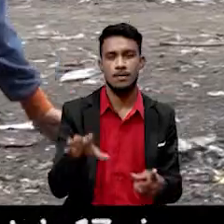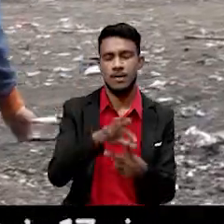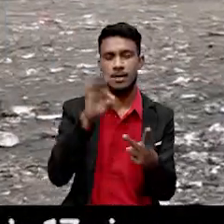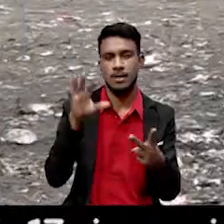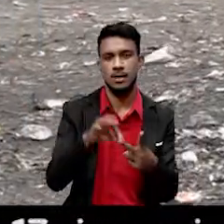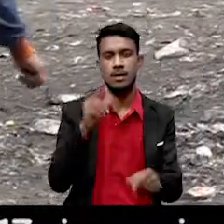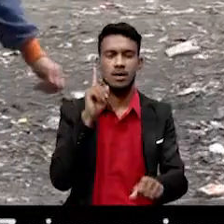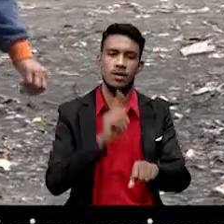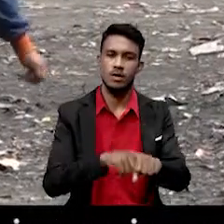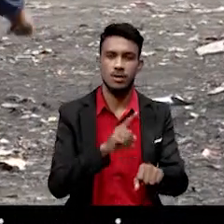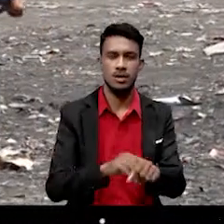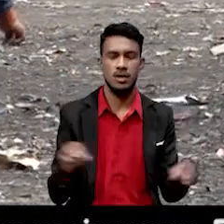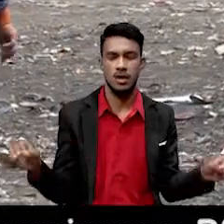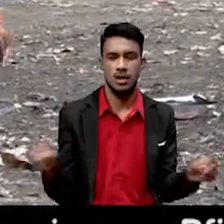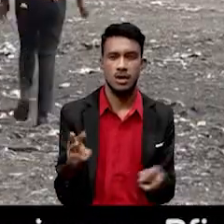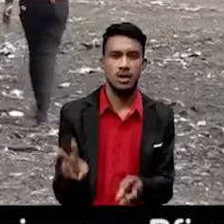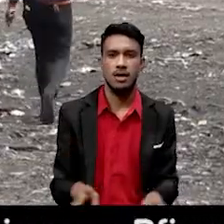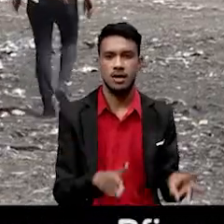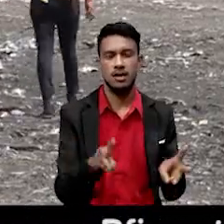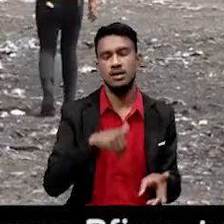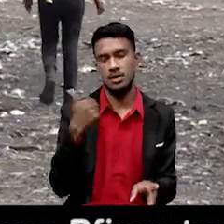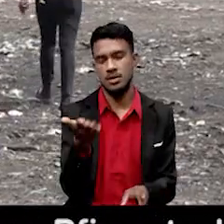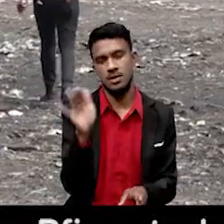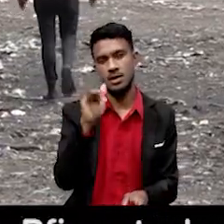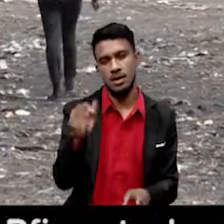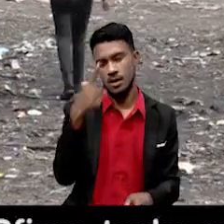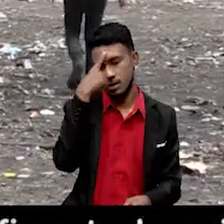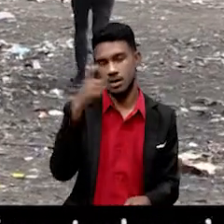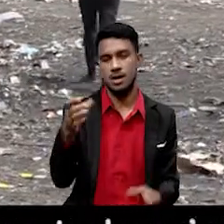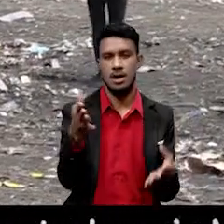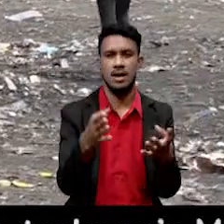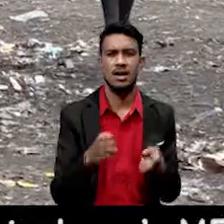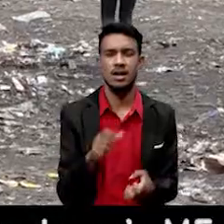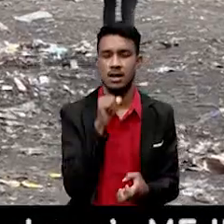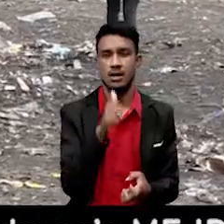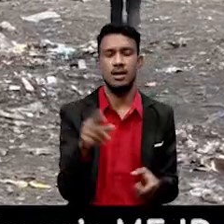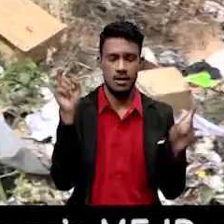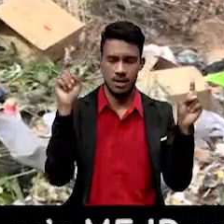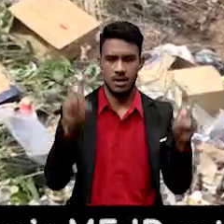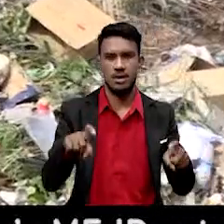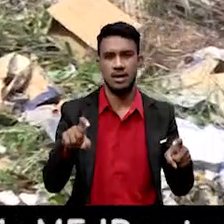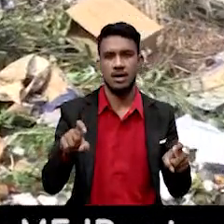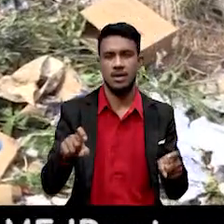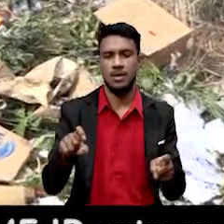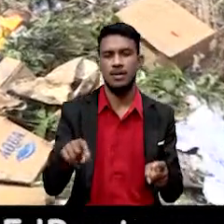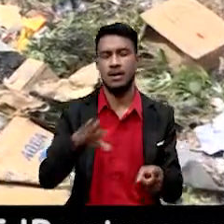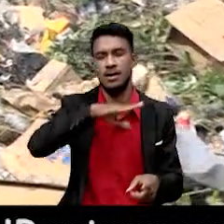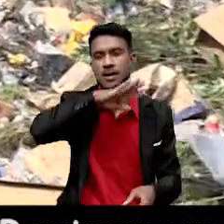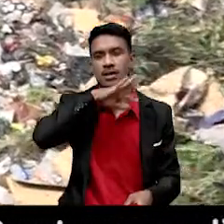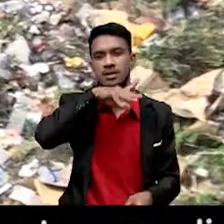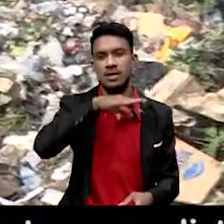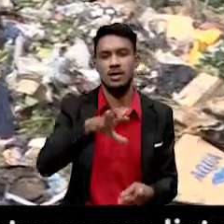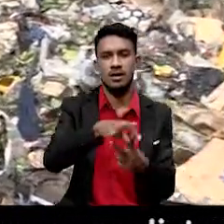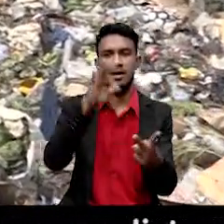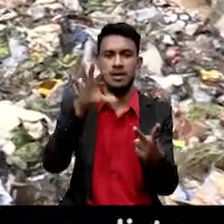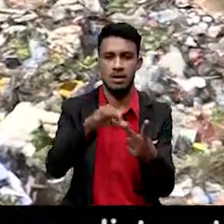oras, tambala iha dalan seluk basira, tang ne hakara kalakohi, obrigado, thank you by lixeira ne, ho di